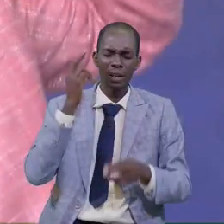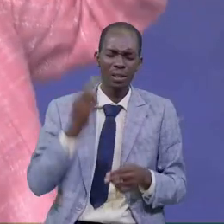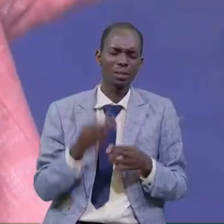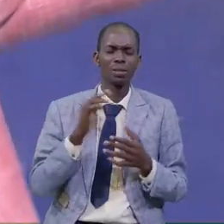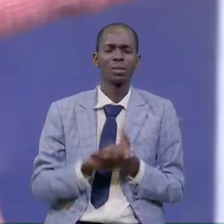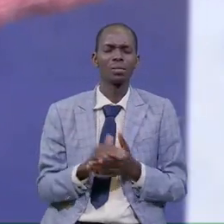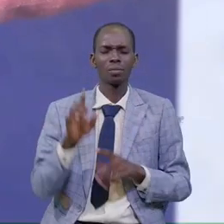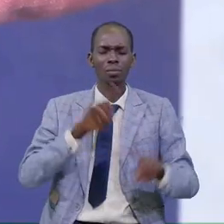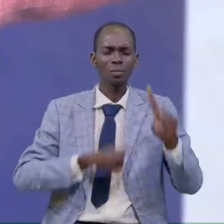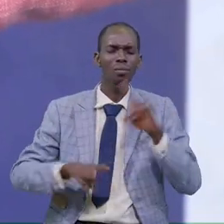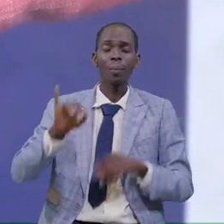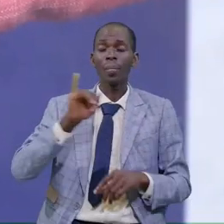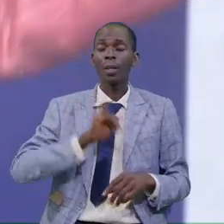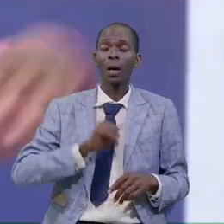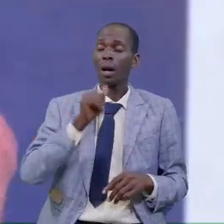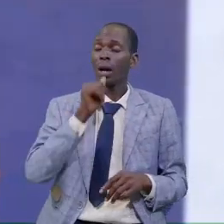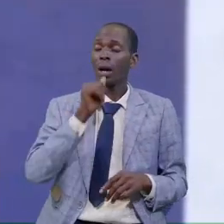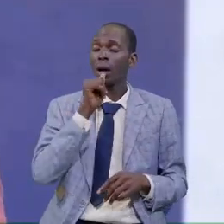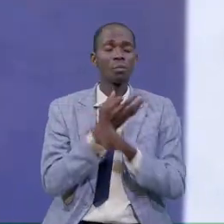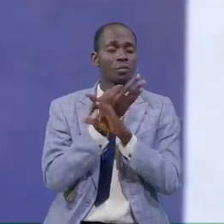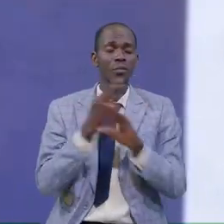Je suis libre.